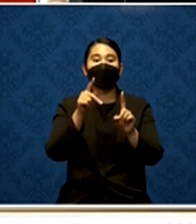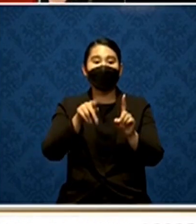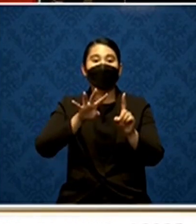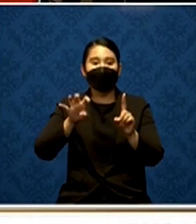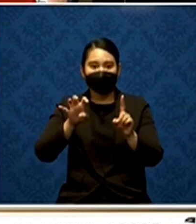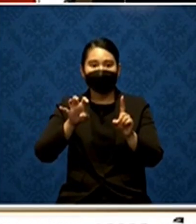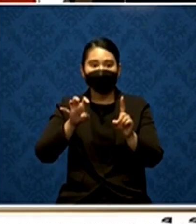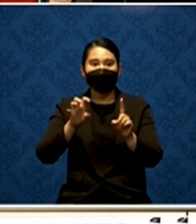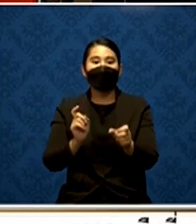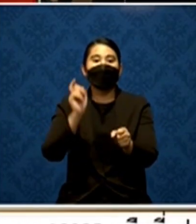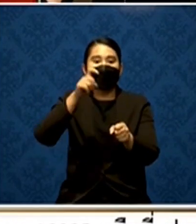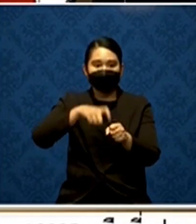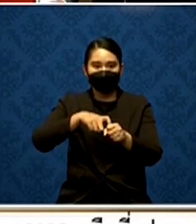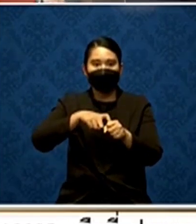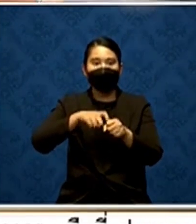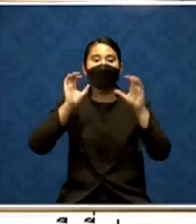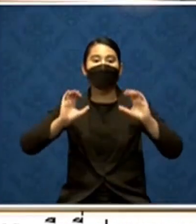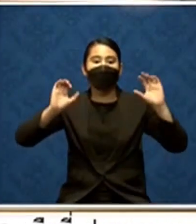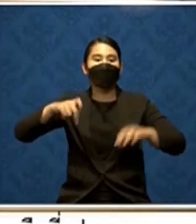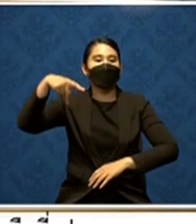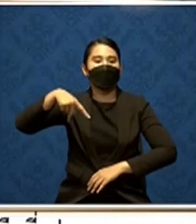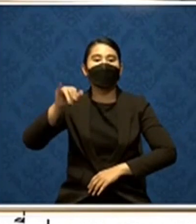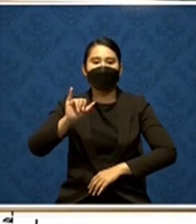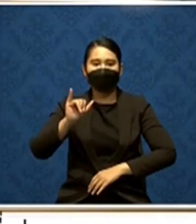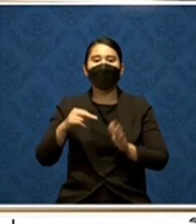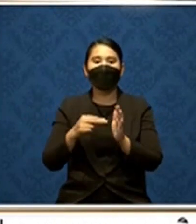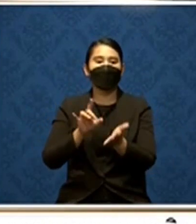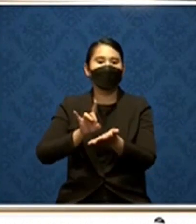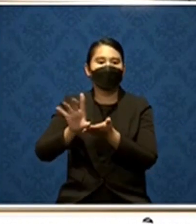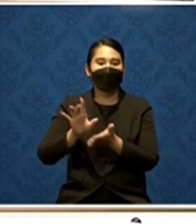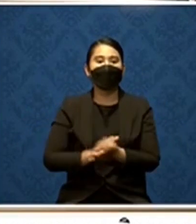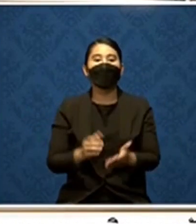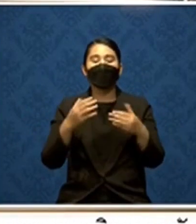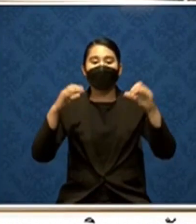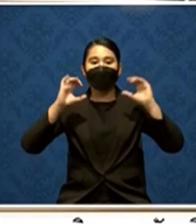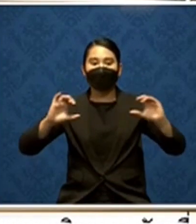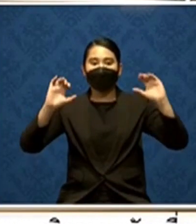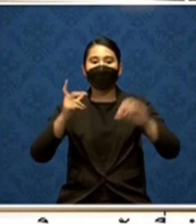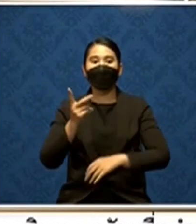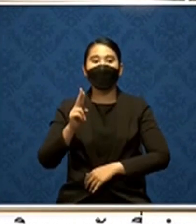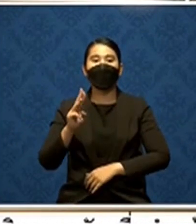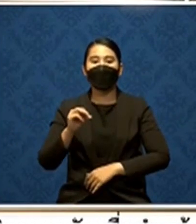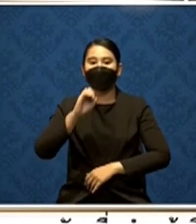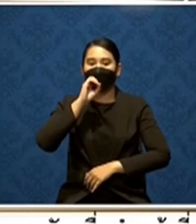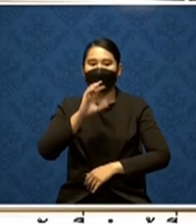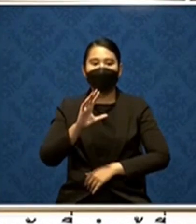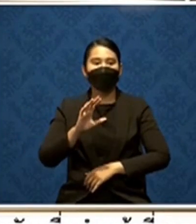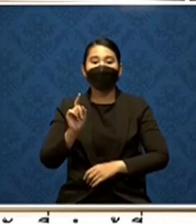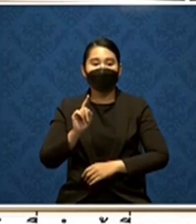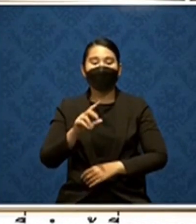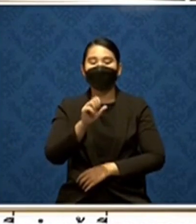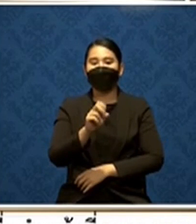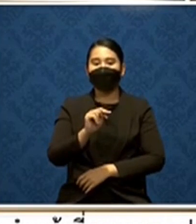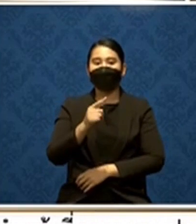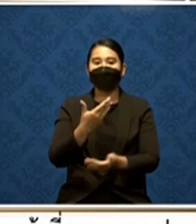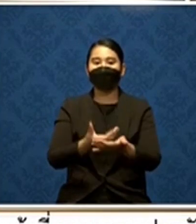ไม่ได้รับการบรรจุเป็นอัตราพิเศษถูกปฏิเสธจากครม.ถูกปฏิเสธจากสำนักงบประม